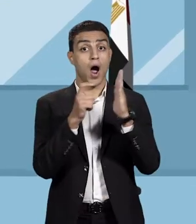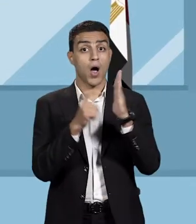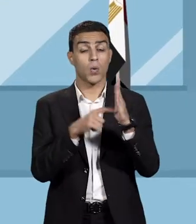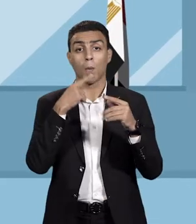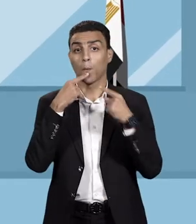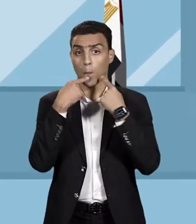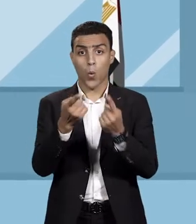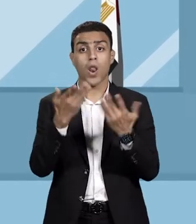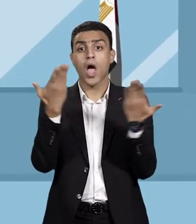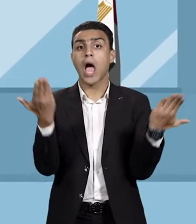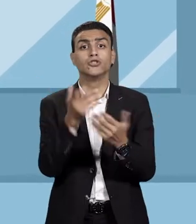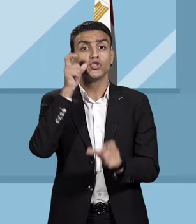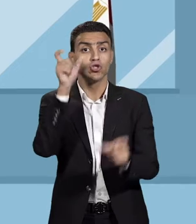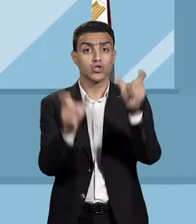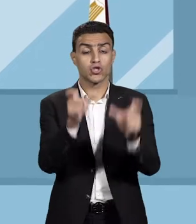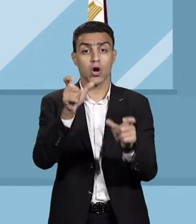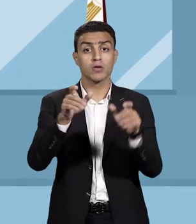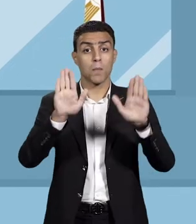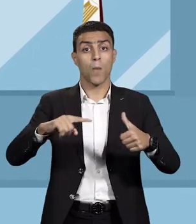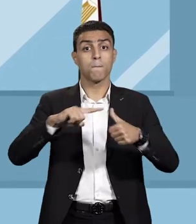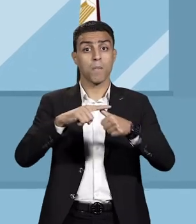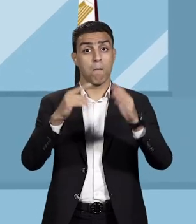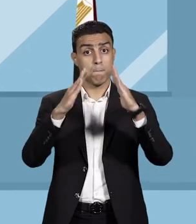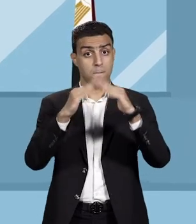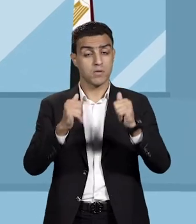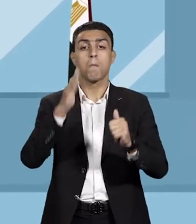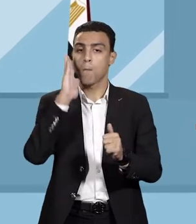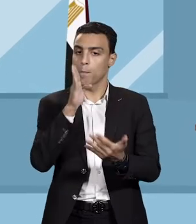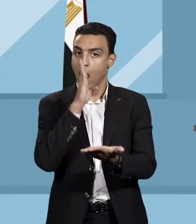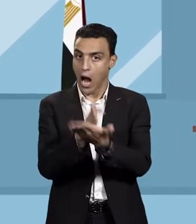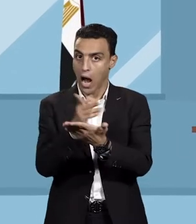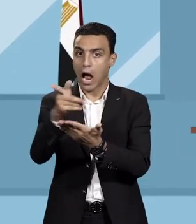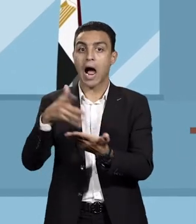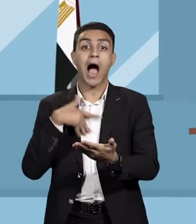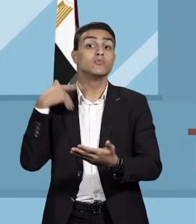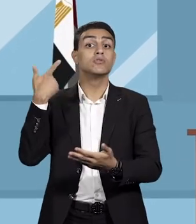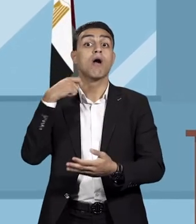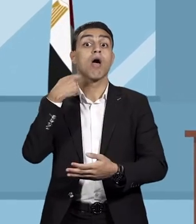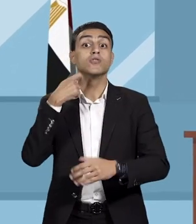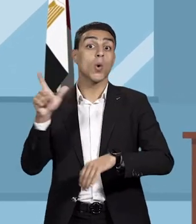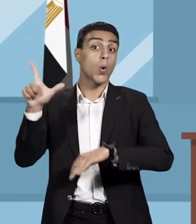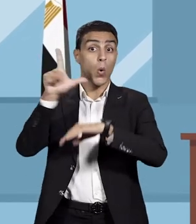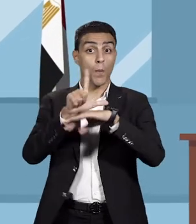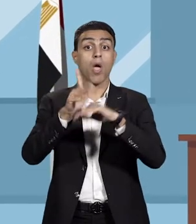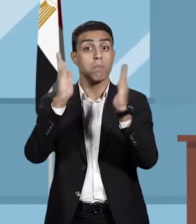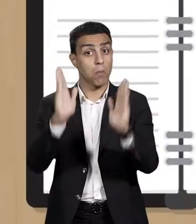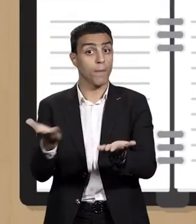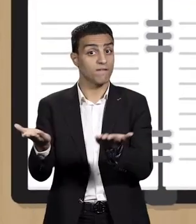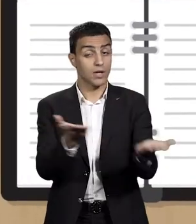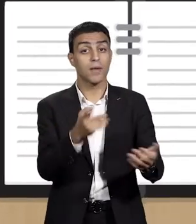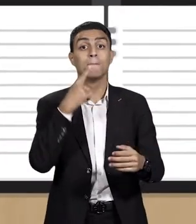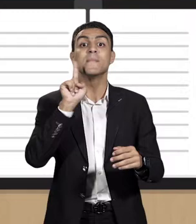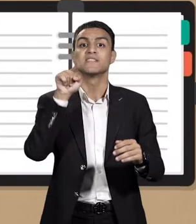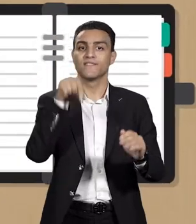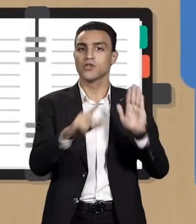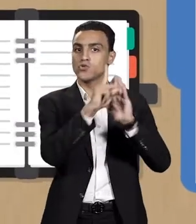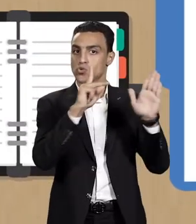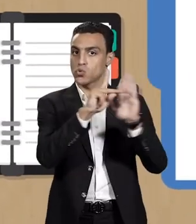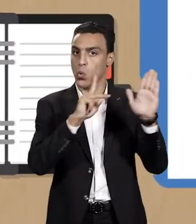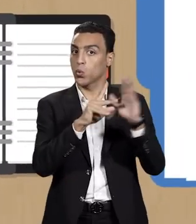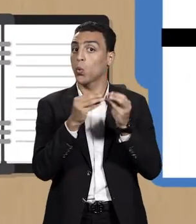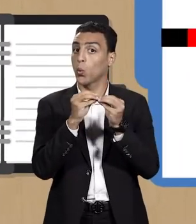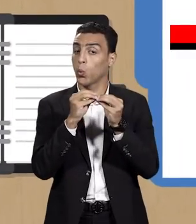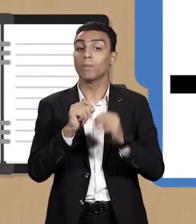القانون بيدي اي مواطن مقيد في قاعده بيانات الناخبين اللي حت في الترشح لمنصب رئيس الجمهوريه لكن طبعا في شروط